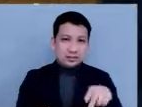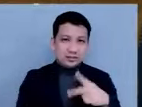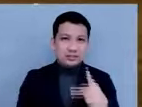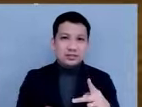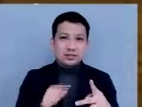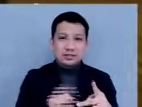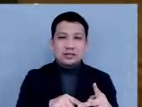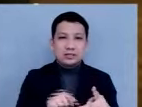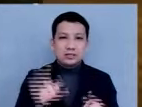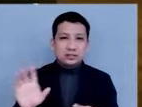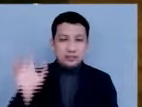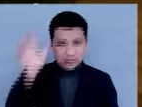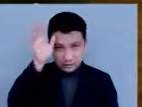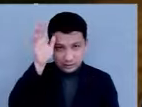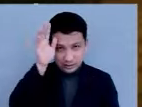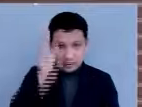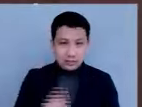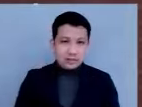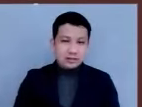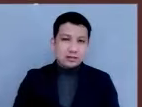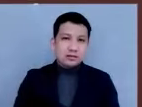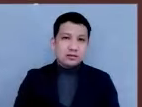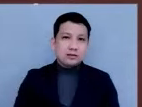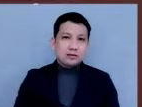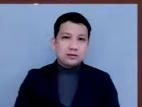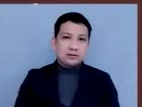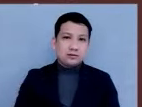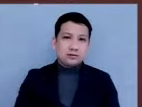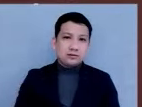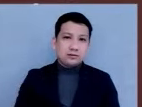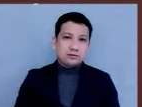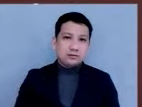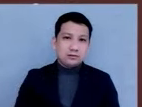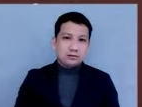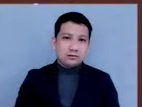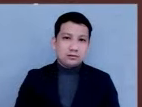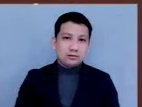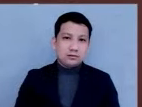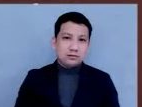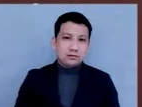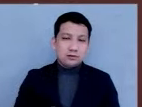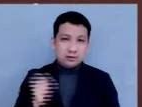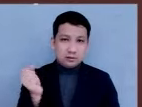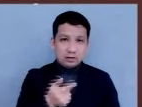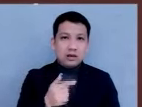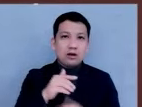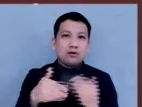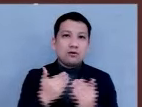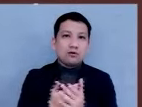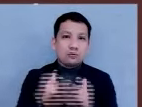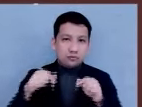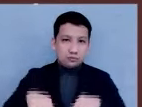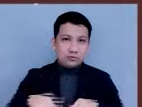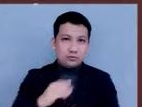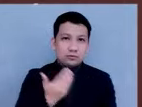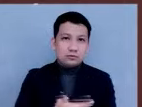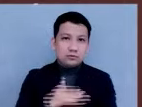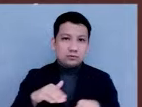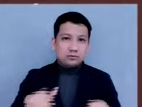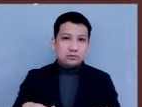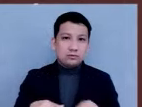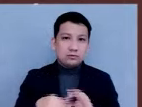ang kanyang ama. Basta di lahat gagawin namin ng mga anak mo